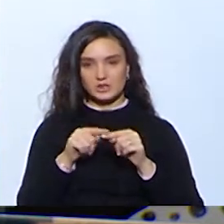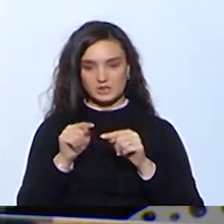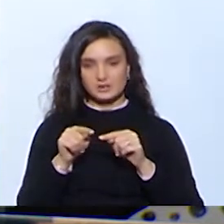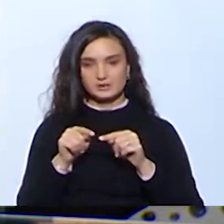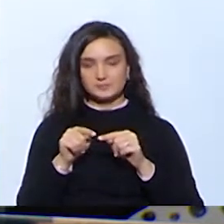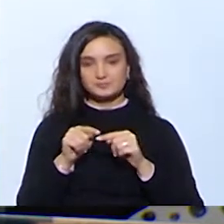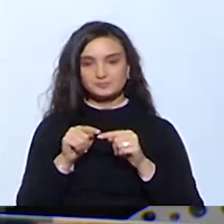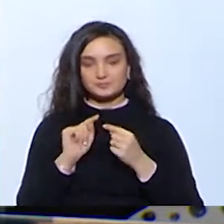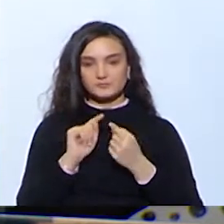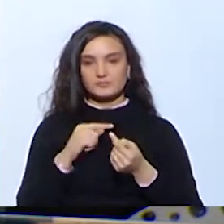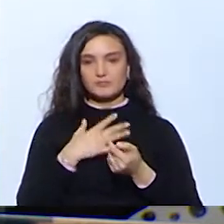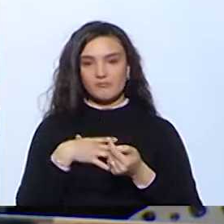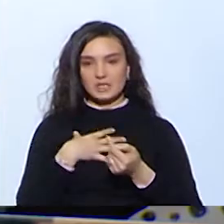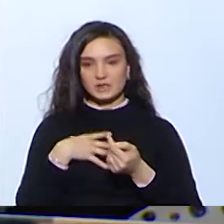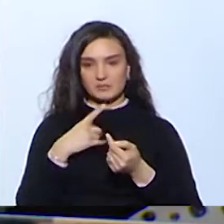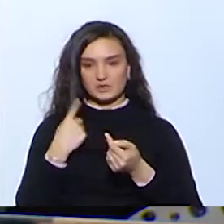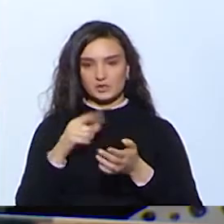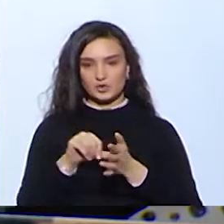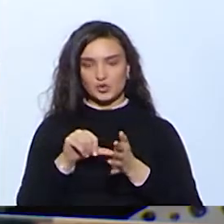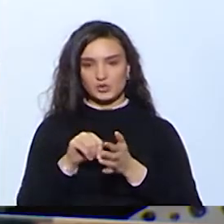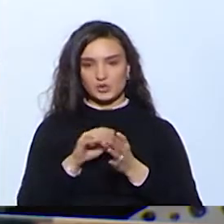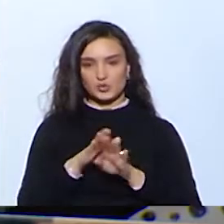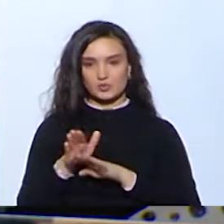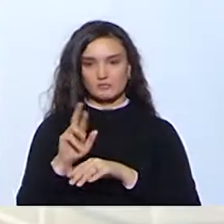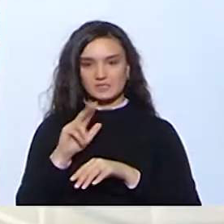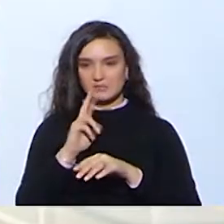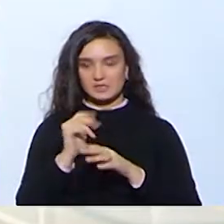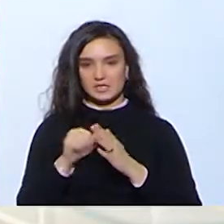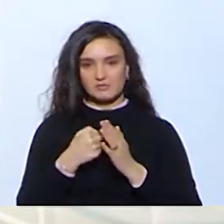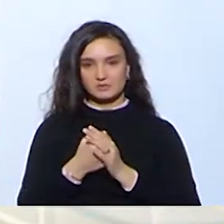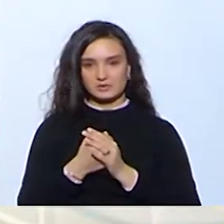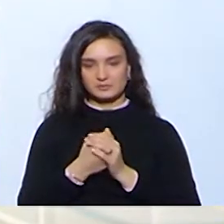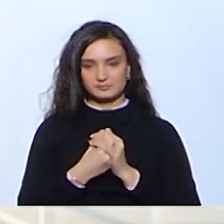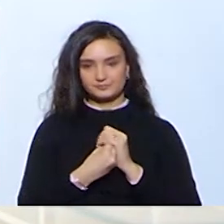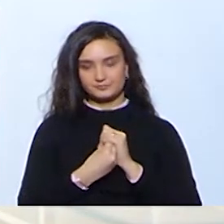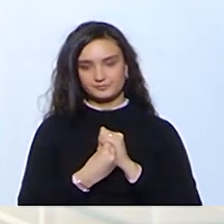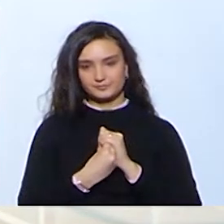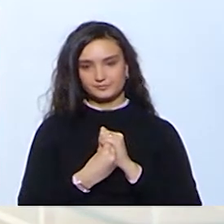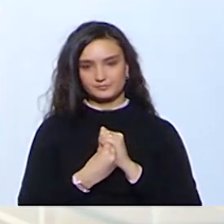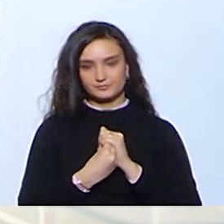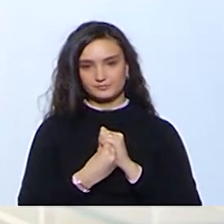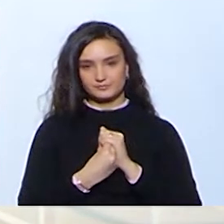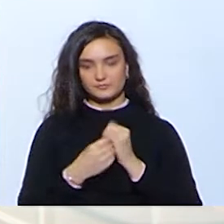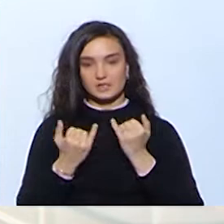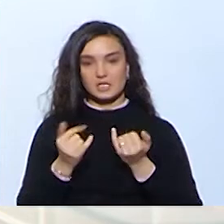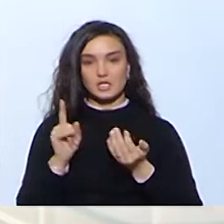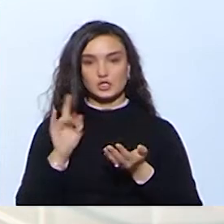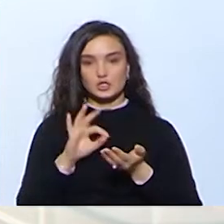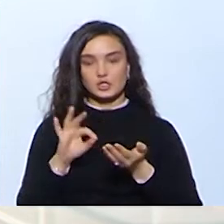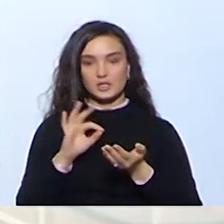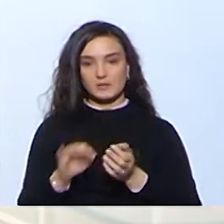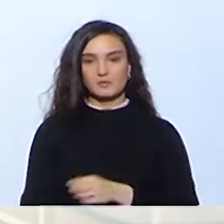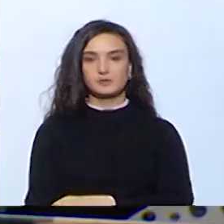პატარა ანტიდეპრესანტის როლსაც ასრულებს. ნუ სამწლამდე არა ცხადია. ანუ ნუ ცხადია. ეხლა რა